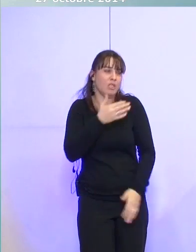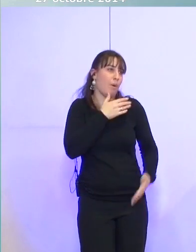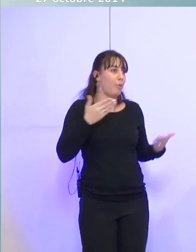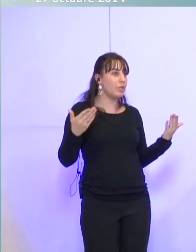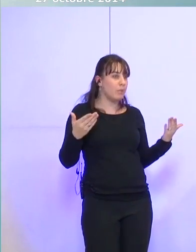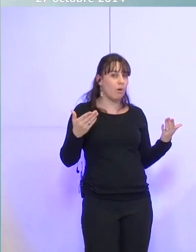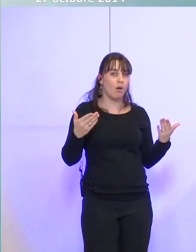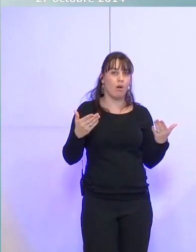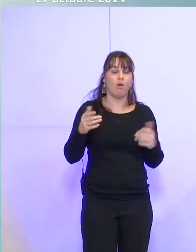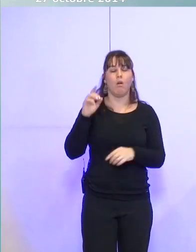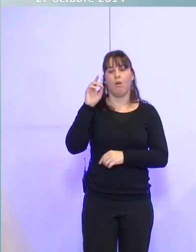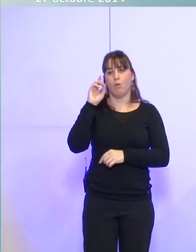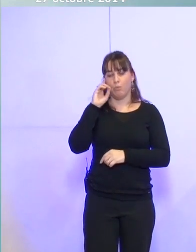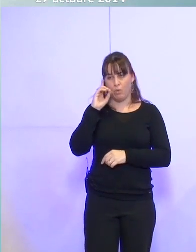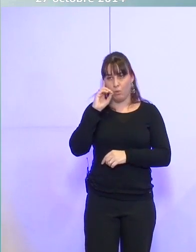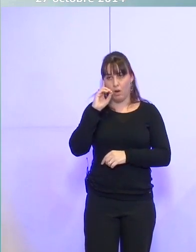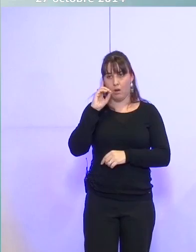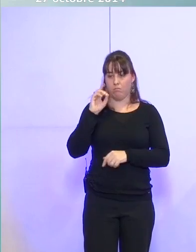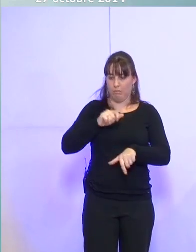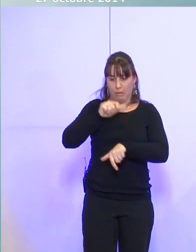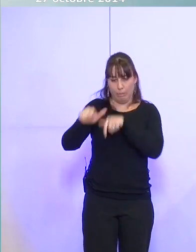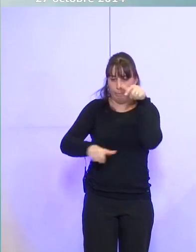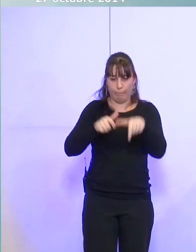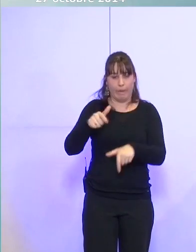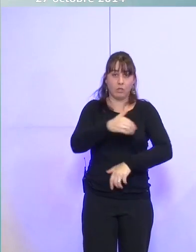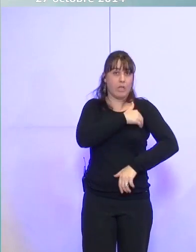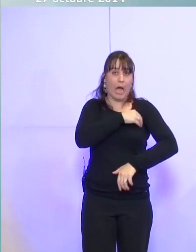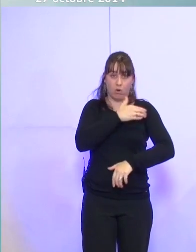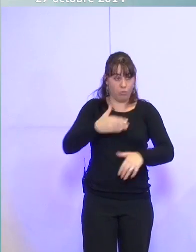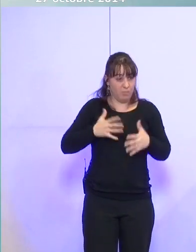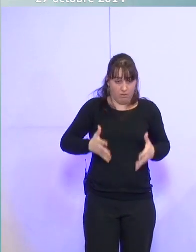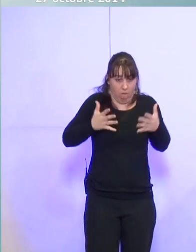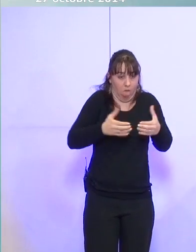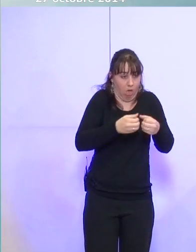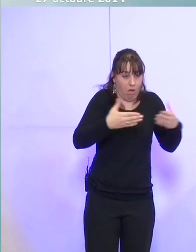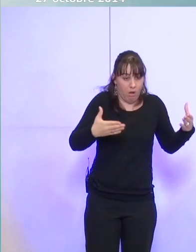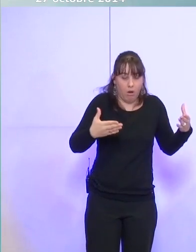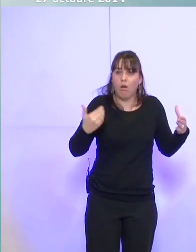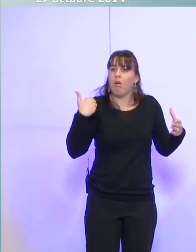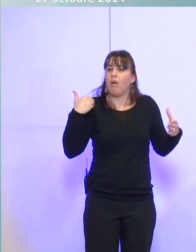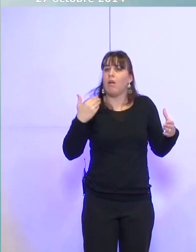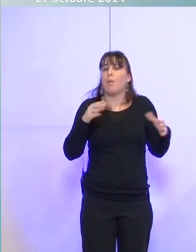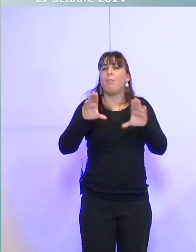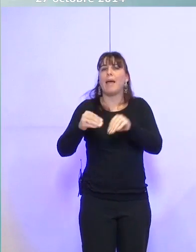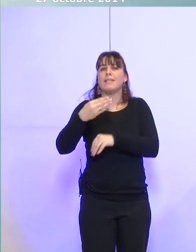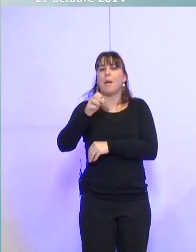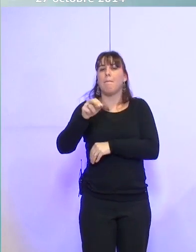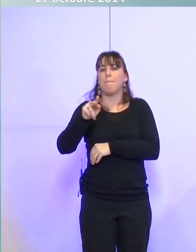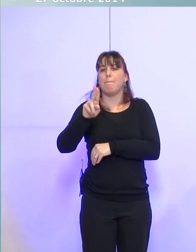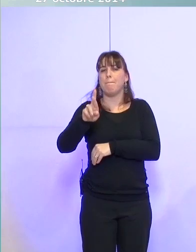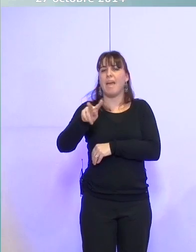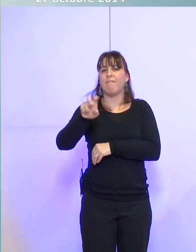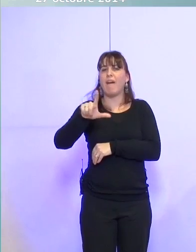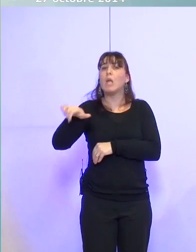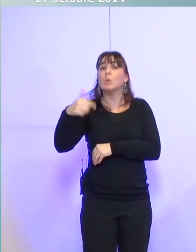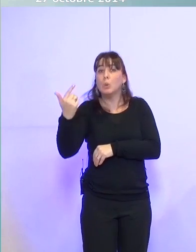en vase clos et mobilisent plus de personnes à la mairie que d'habitants, 12 dans l'expérience de Jacqueline Marval, n'ont aucun